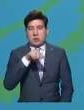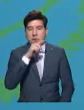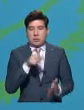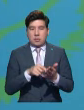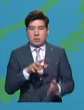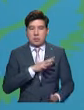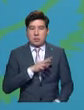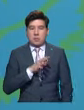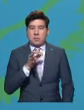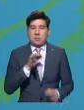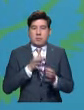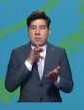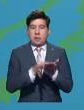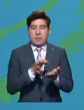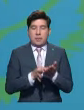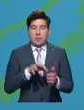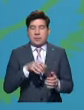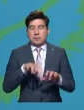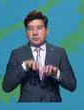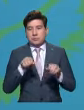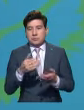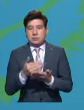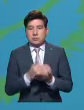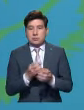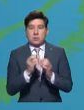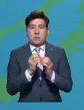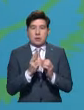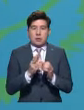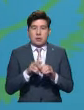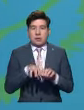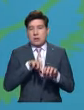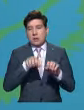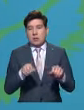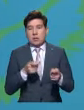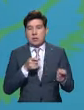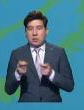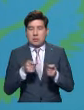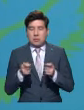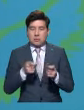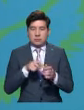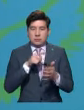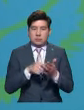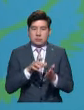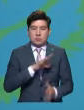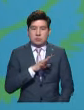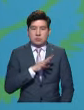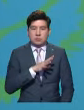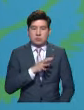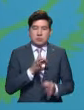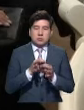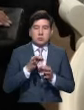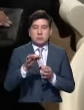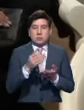Сұрақтар облыстық басқармаларға жіберіліп, бүгінгі күні 12 басқармадан жауап алынды. Алайда облыстық 3 басқармадан әлі күнге